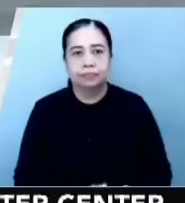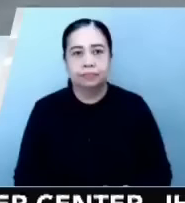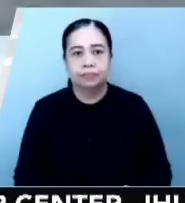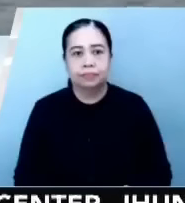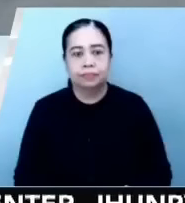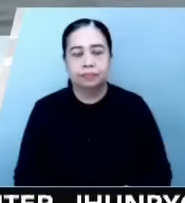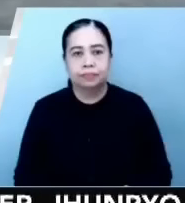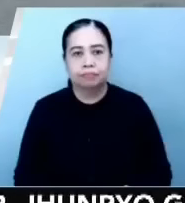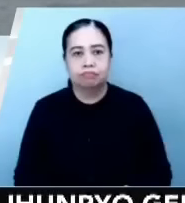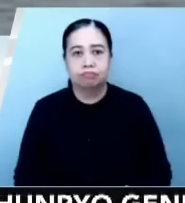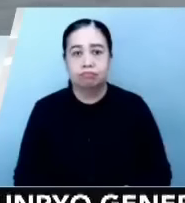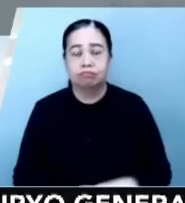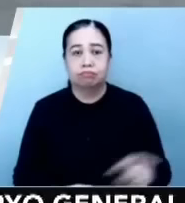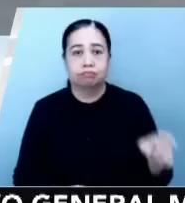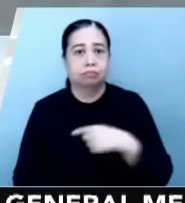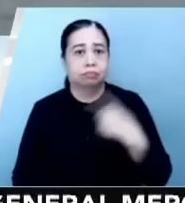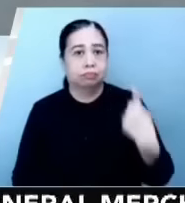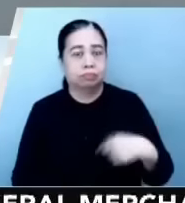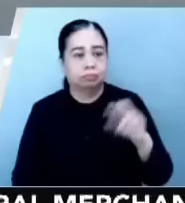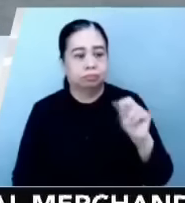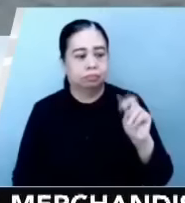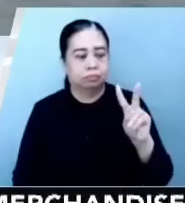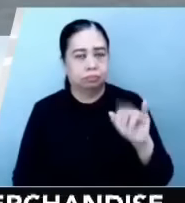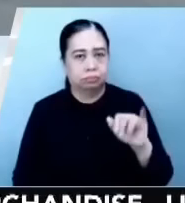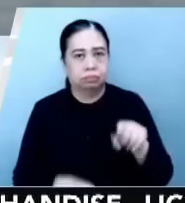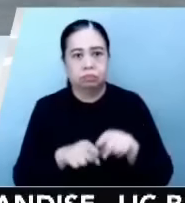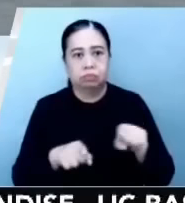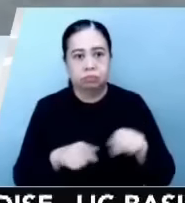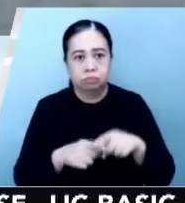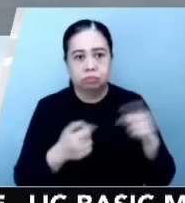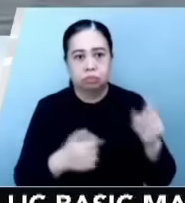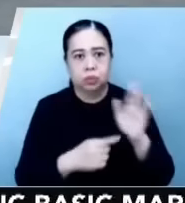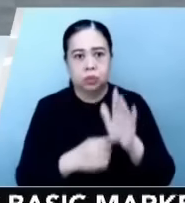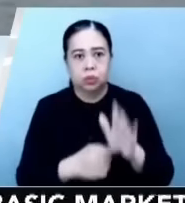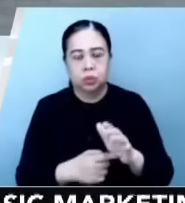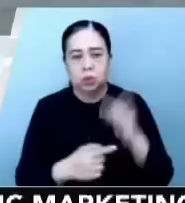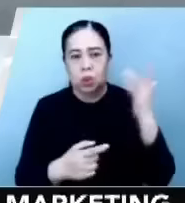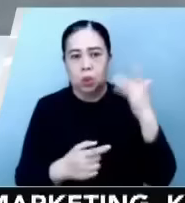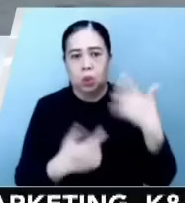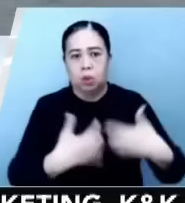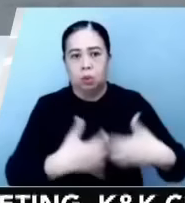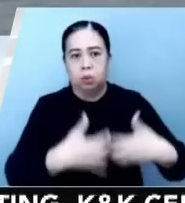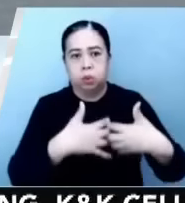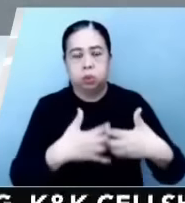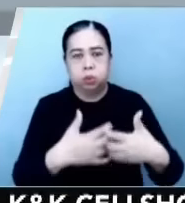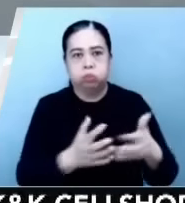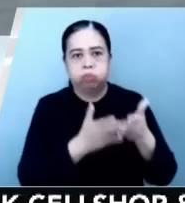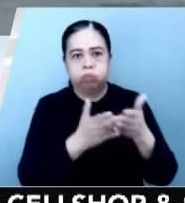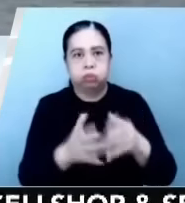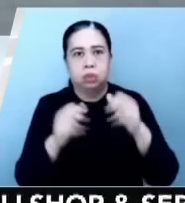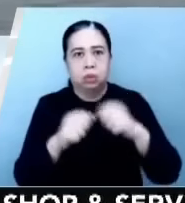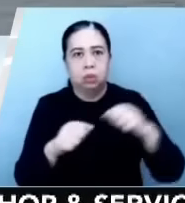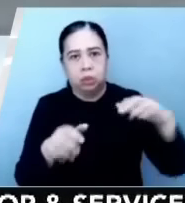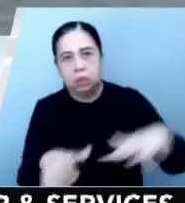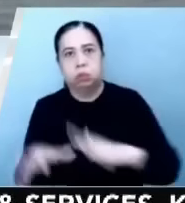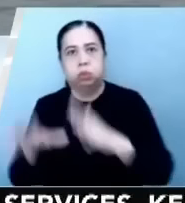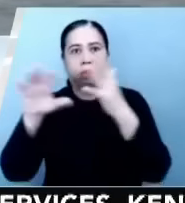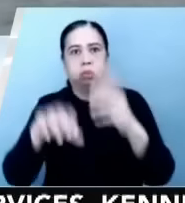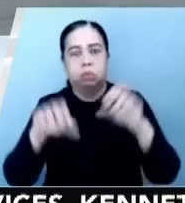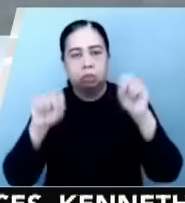Inilabas din ng Chinese Navy ang 2 na itong hovercraft na sa lakas pa lang ng makina ay pwede nang magpataob ng RIB, lalo na ng rubber